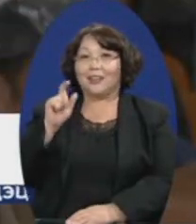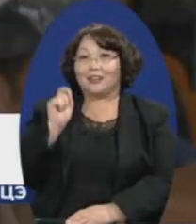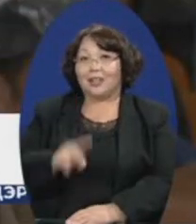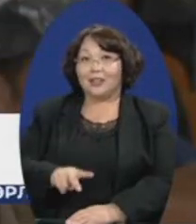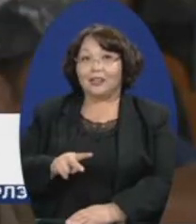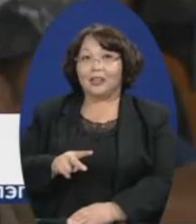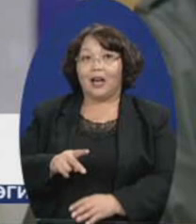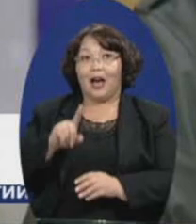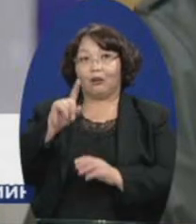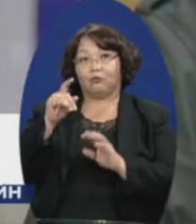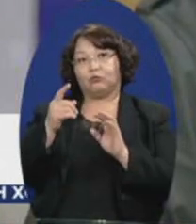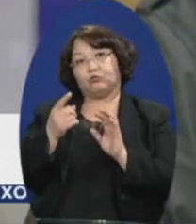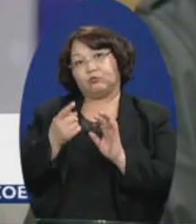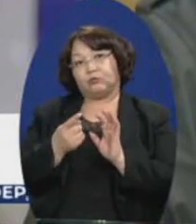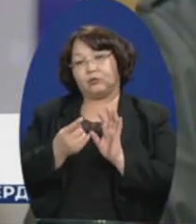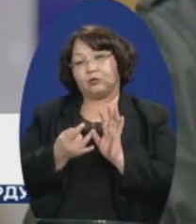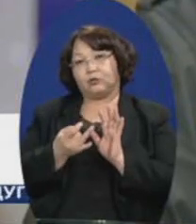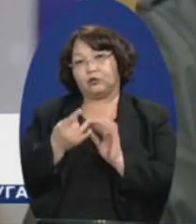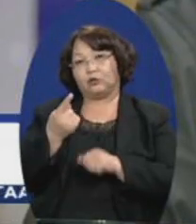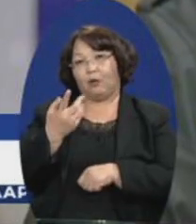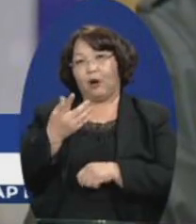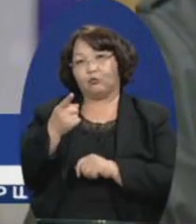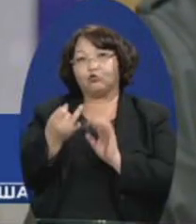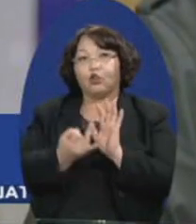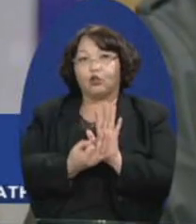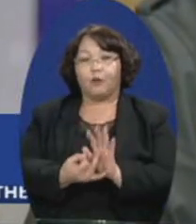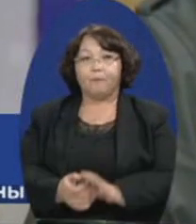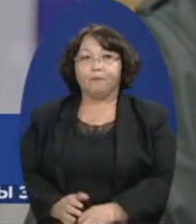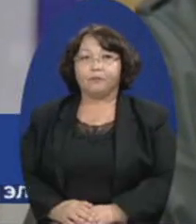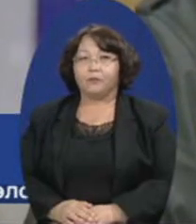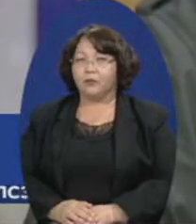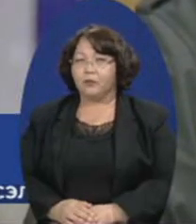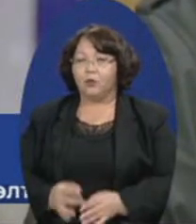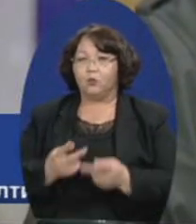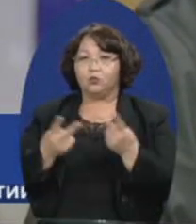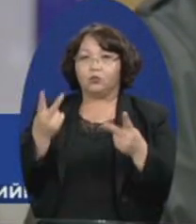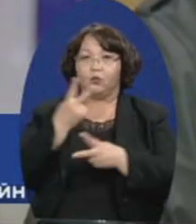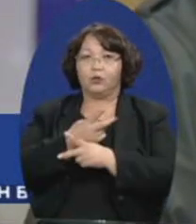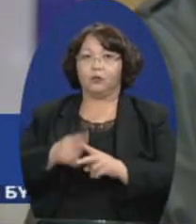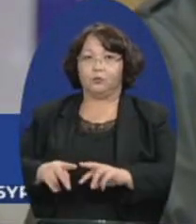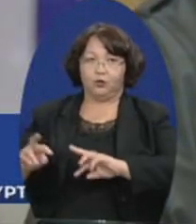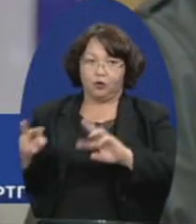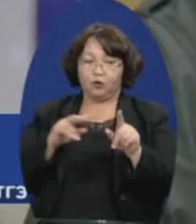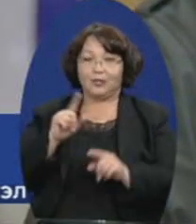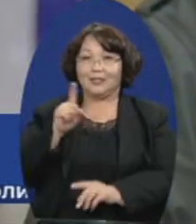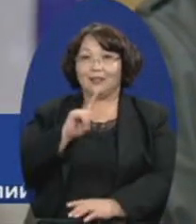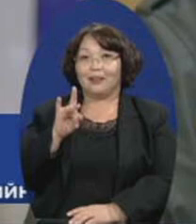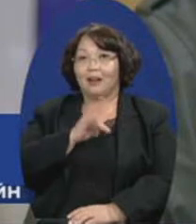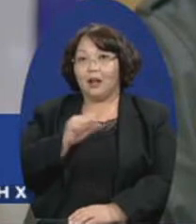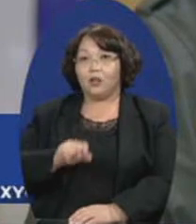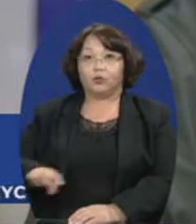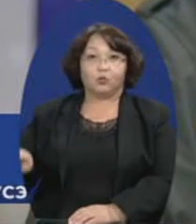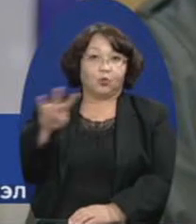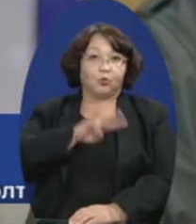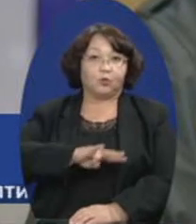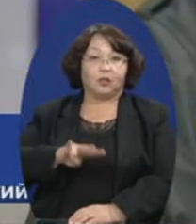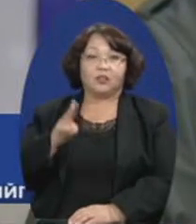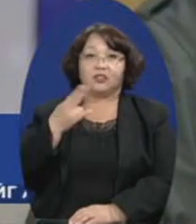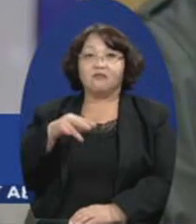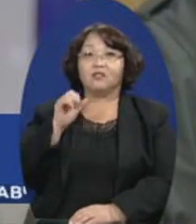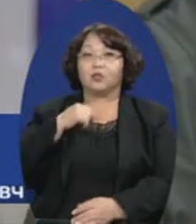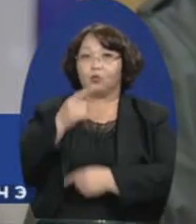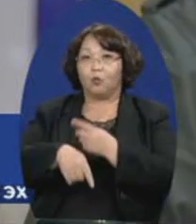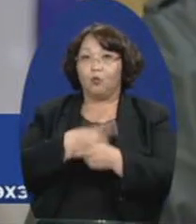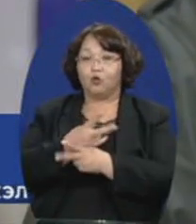төлөөлөгч нь ноогдох ёстой. За ямар ч байсан үндсэн хуульд өөрчлөлт орсон. За засаг захиргаа нутаг төлөөлөгчийн чинь тухайн үед мөн адил одоо өөрчлөлт орсон. За ингээд ямар ч